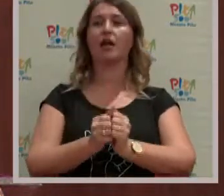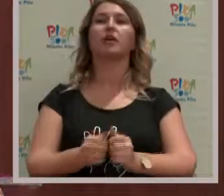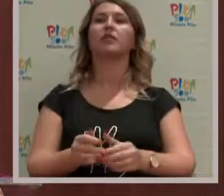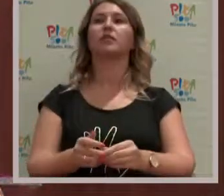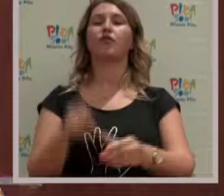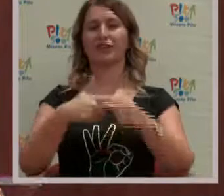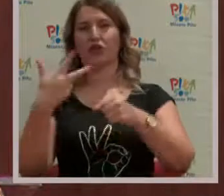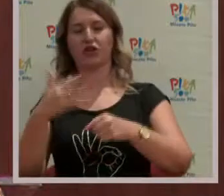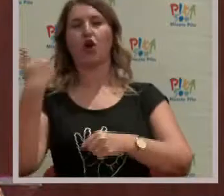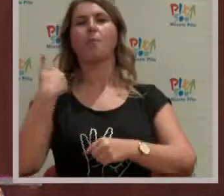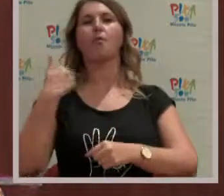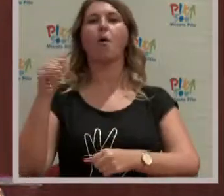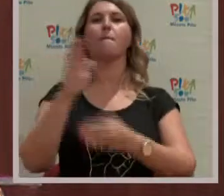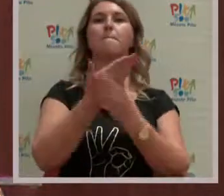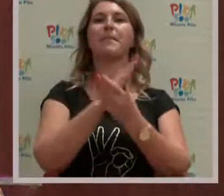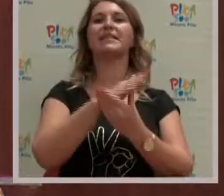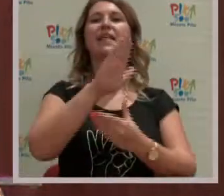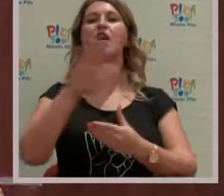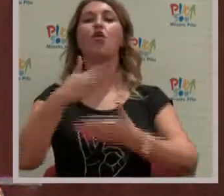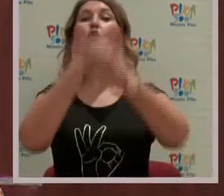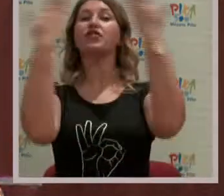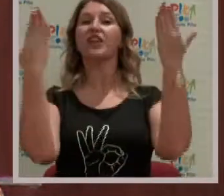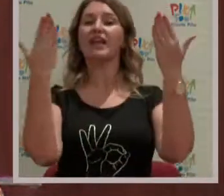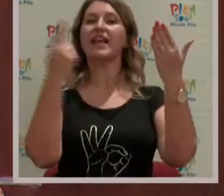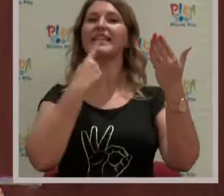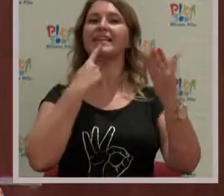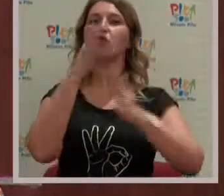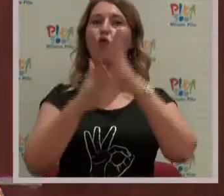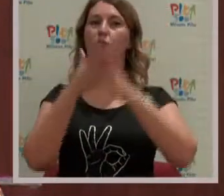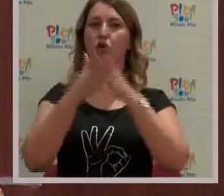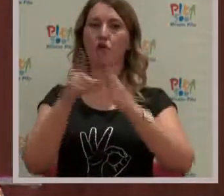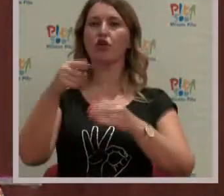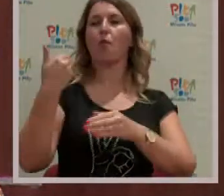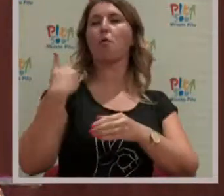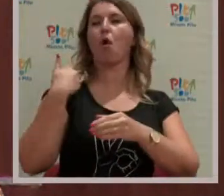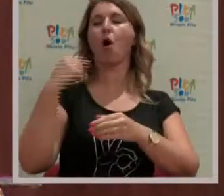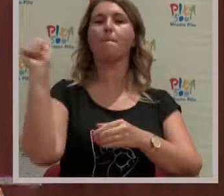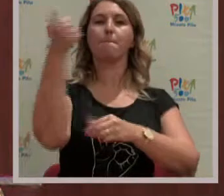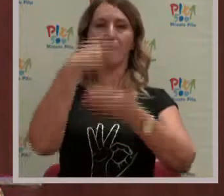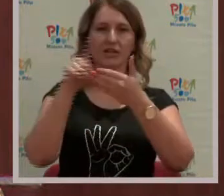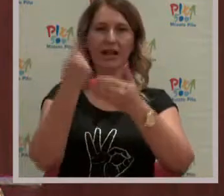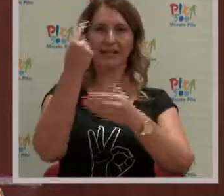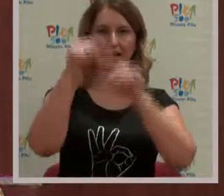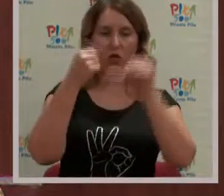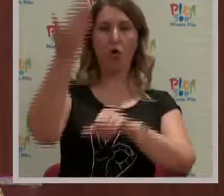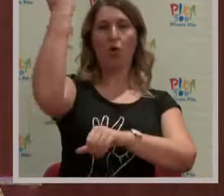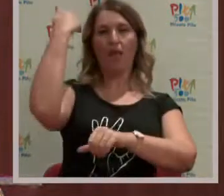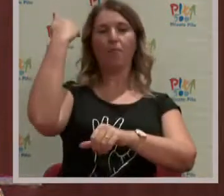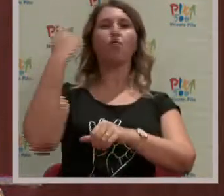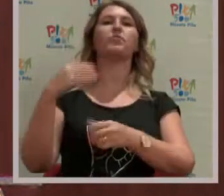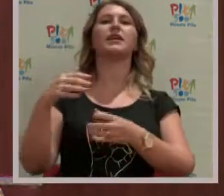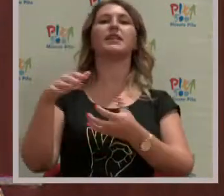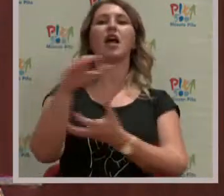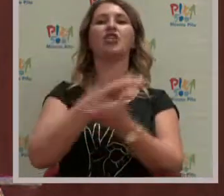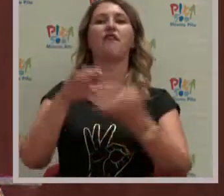obchodziliśmy Międzynarodowy Dzień Języków Migowych. On został ustanowiony w zeszłym roku przez Organizację Narodów Zjednoczonych i